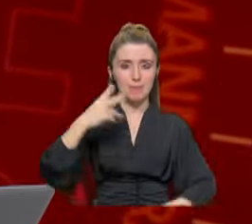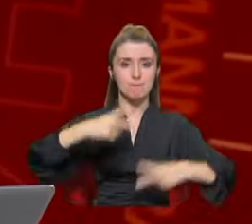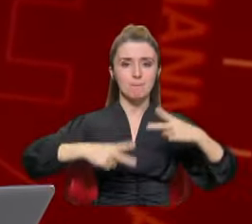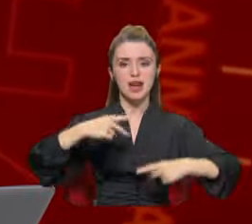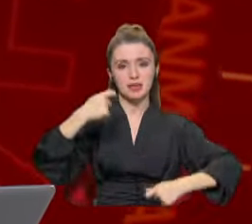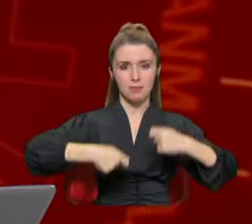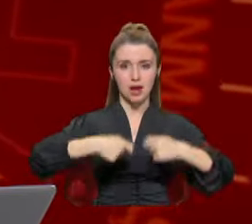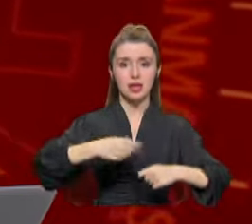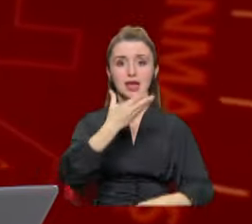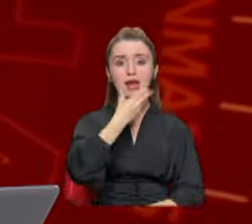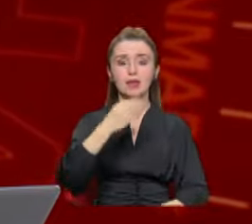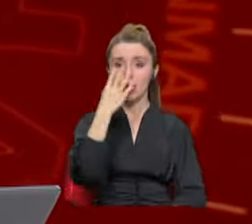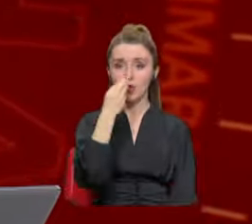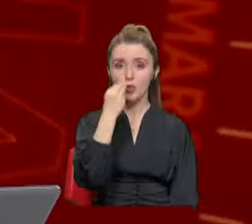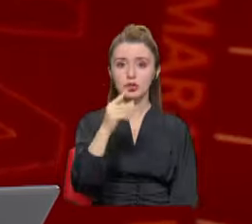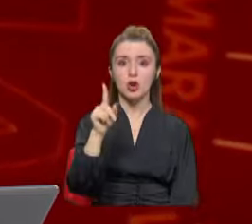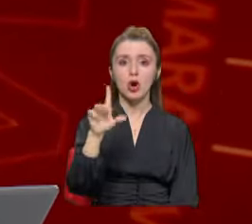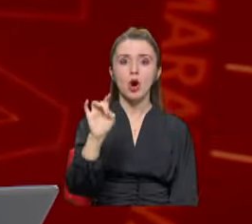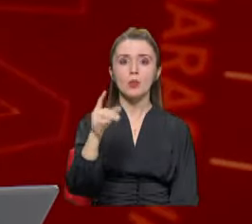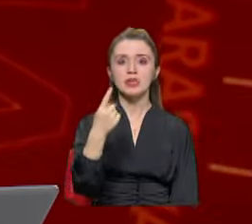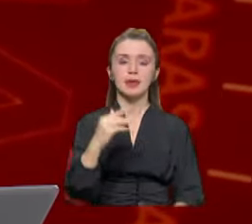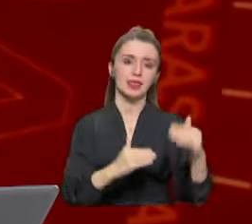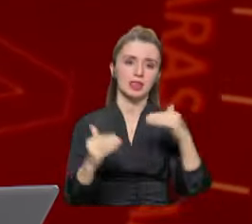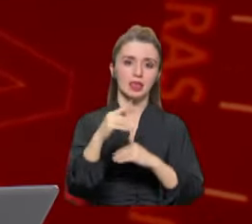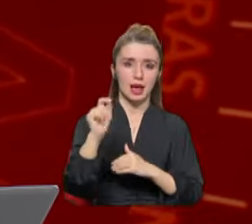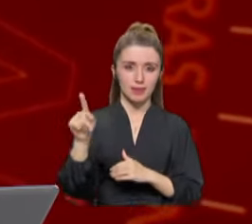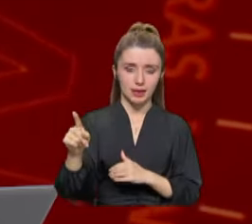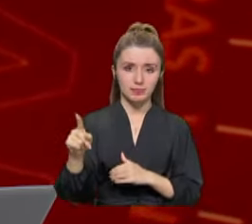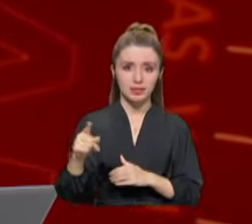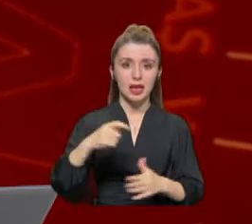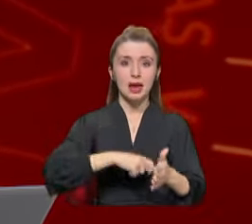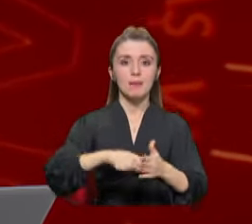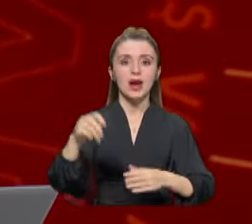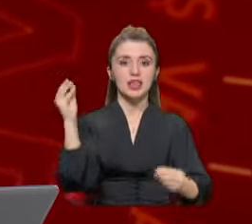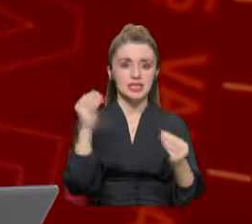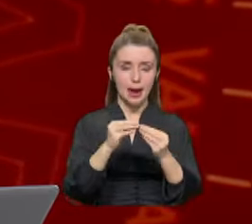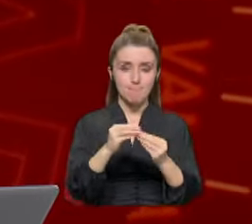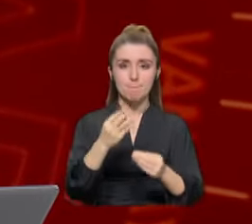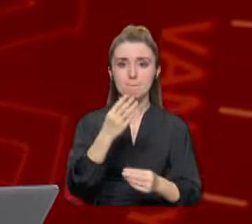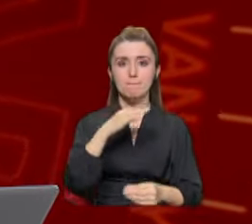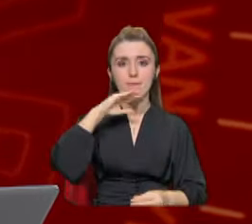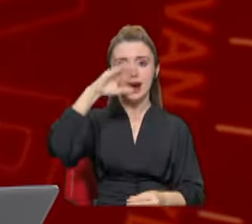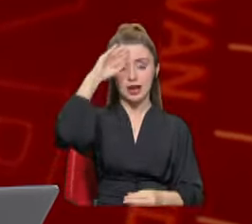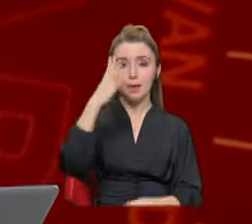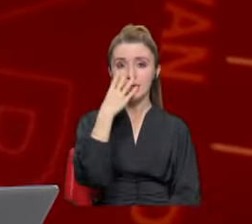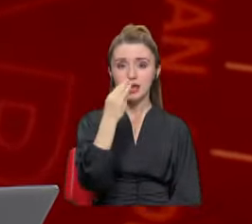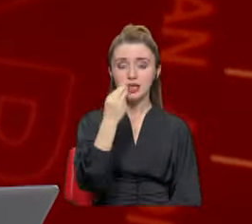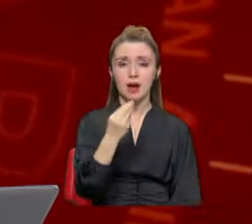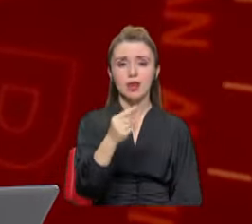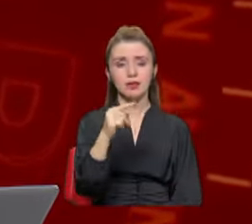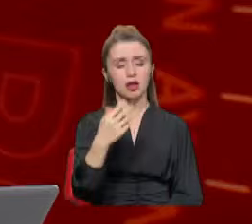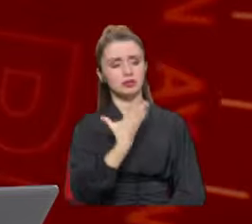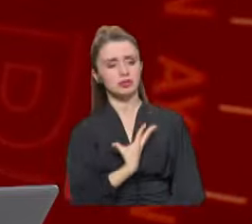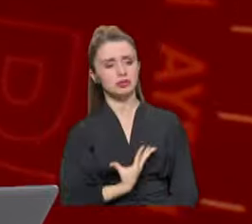bankalar efendim emekli promosyonunu 15 bin liraya yükseltti. Maaş zammından da bayram ikramiyesinden de umduğunu